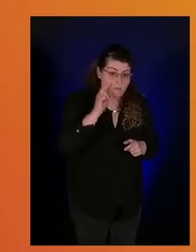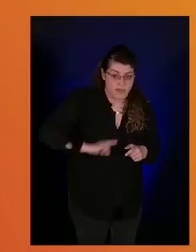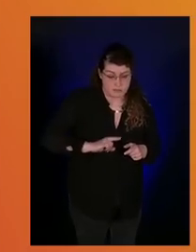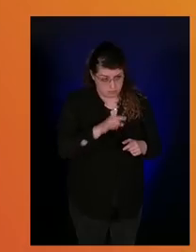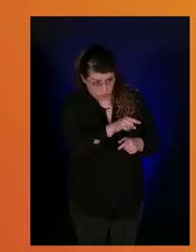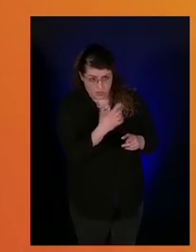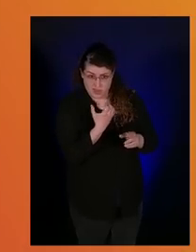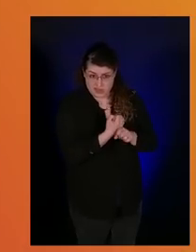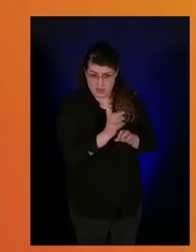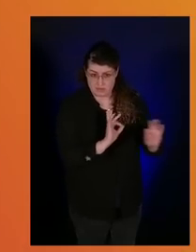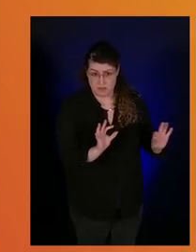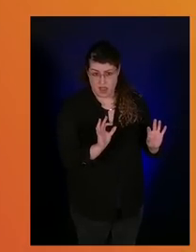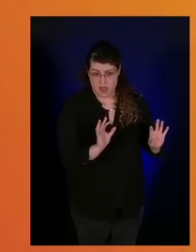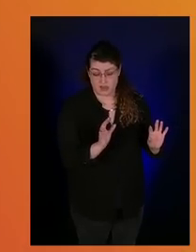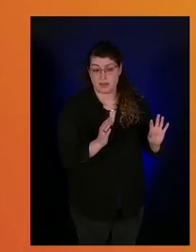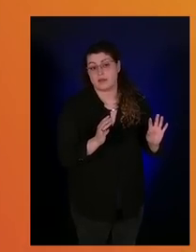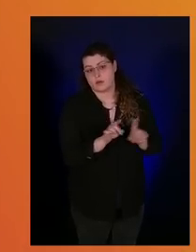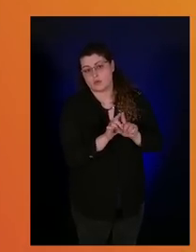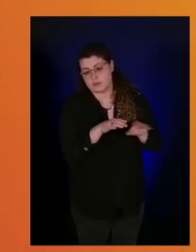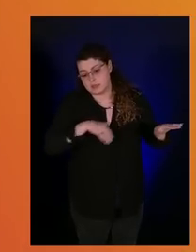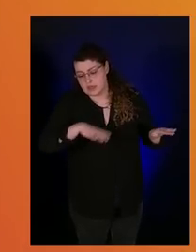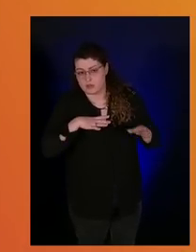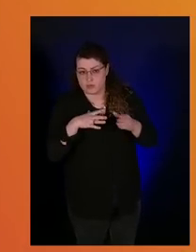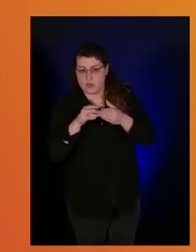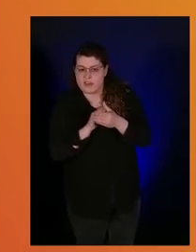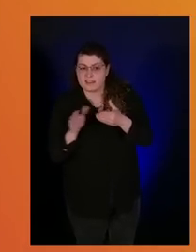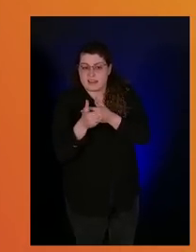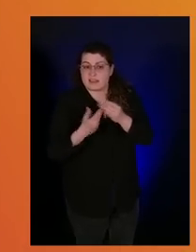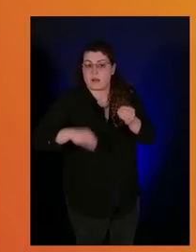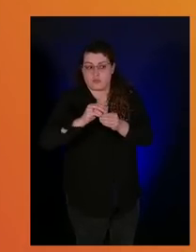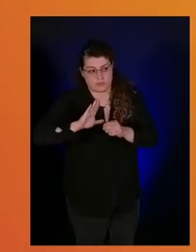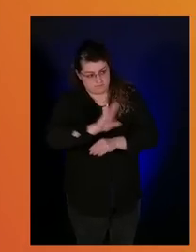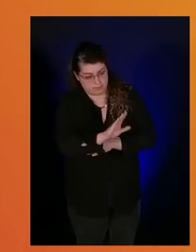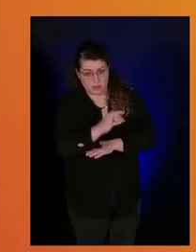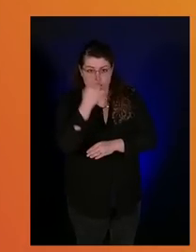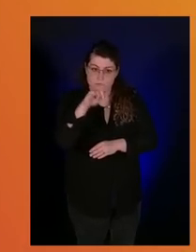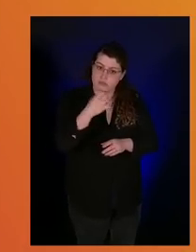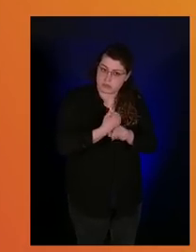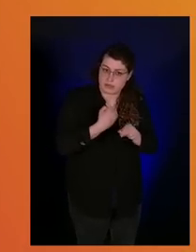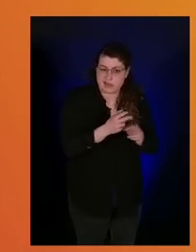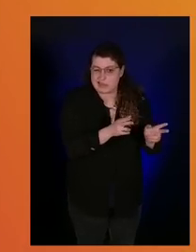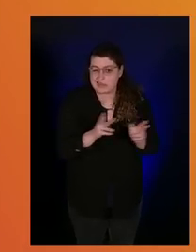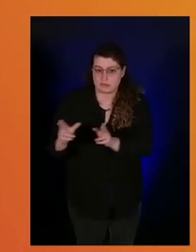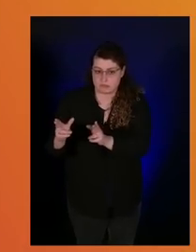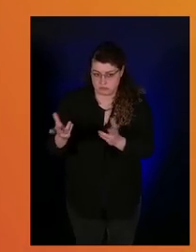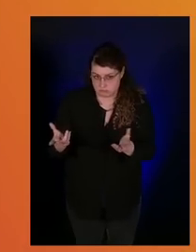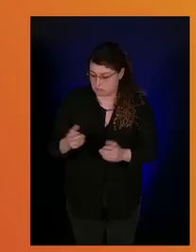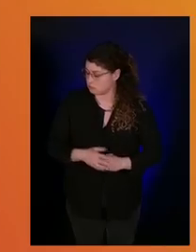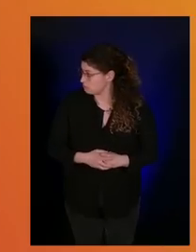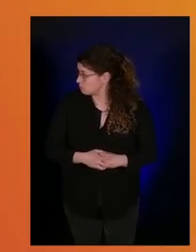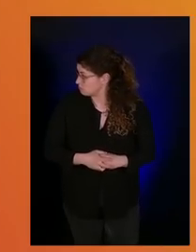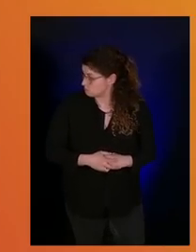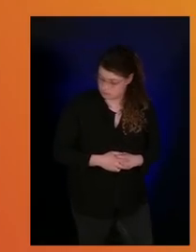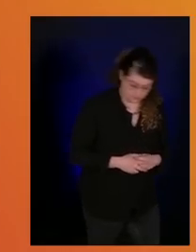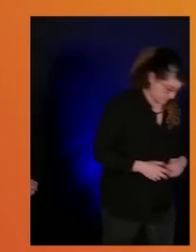et précaires, notamment par le retour d'une annexe spécifique à toutes les professions relevant de la discontinuité de l'emploi. Cette mobilisation